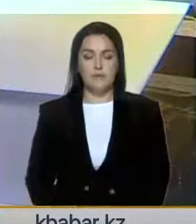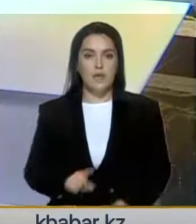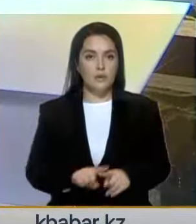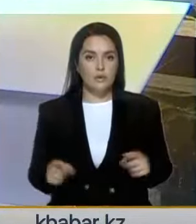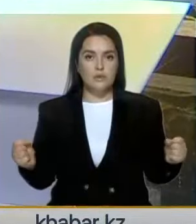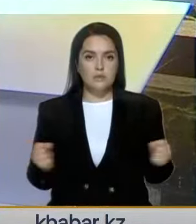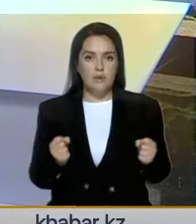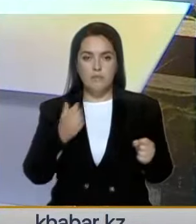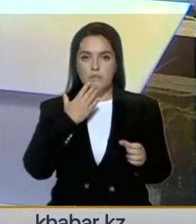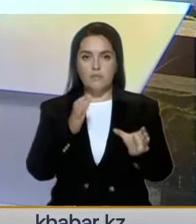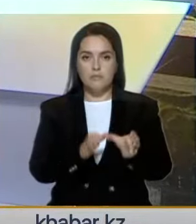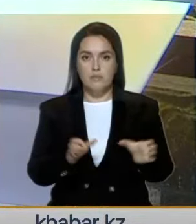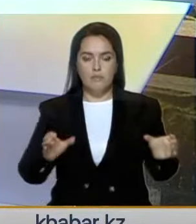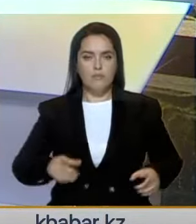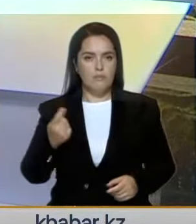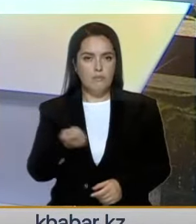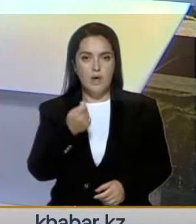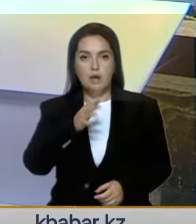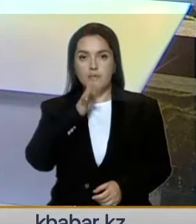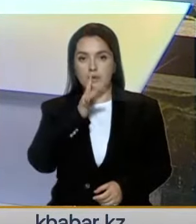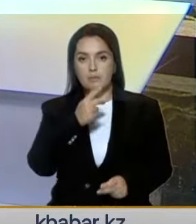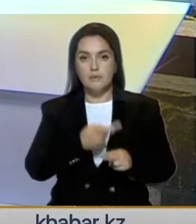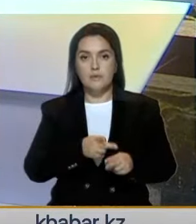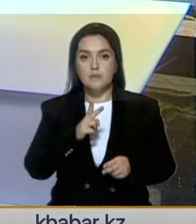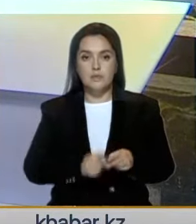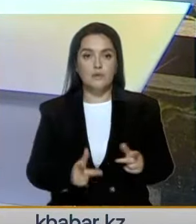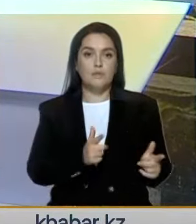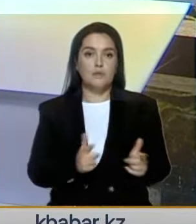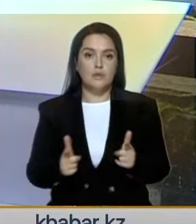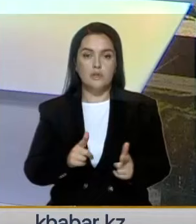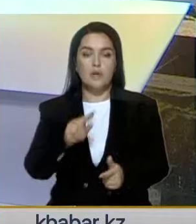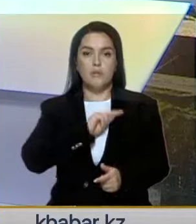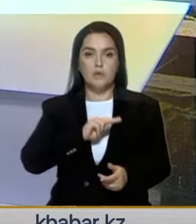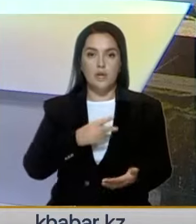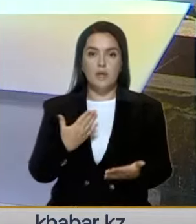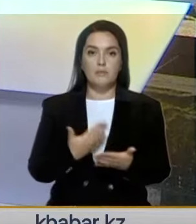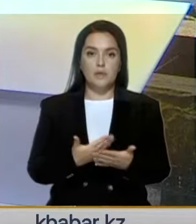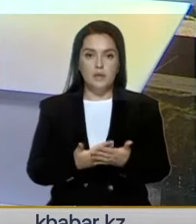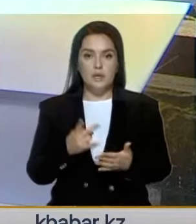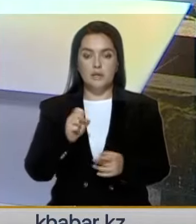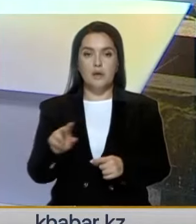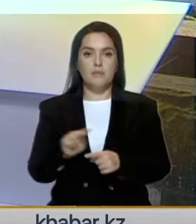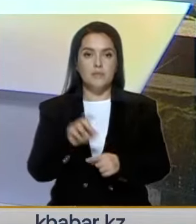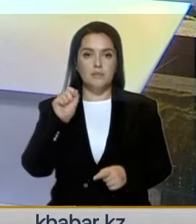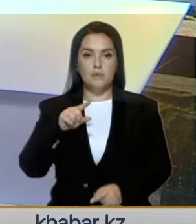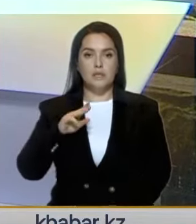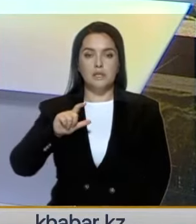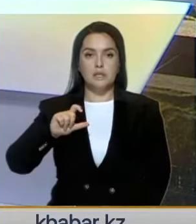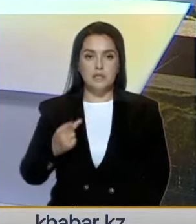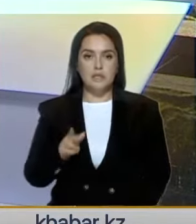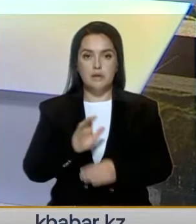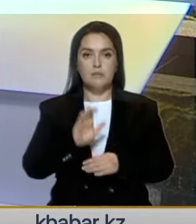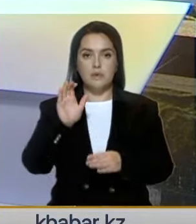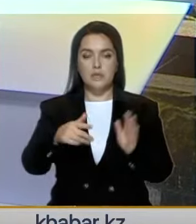До начала отопительного сезона остается совсем мало времени. В регионах завершаются подготовительные работы. Например, в модернизацию Степногорской